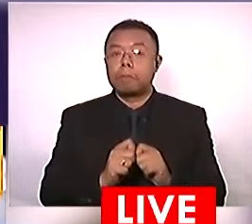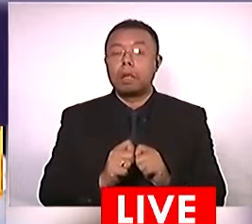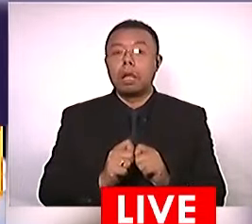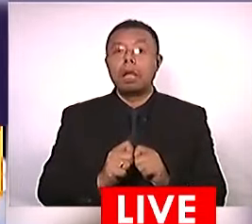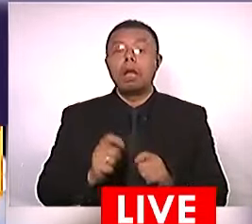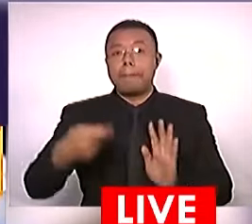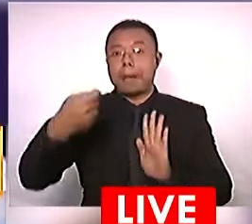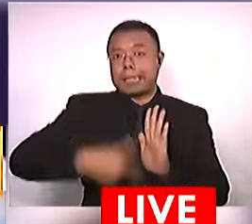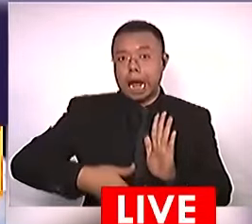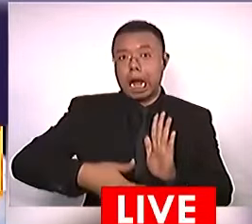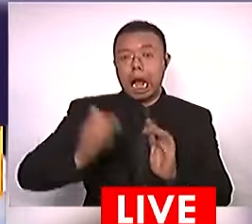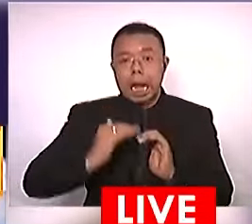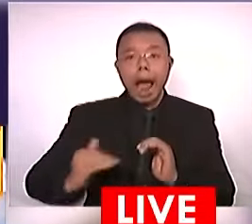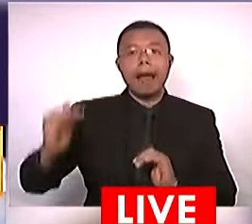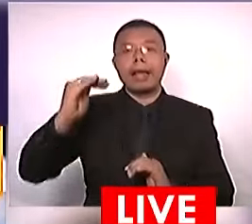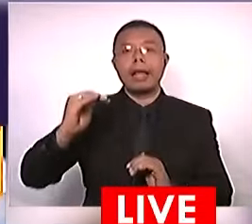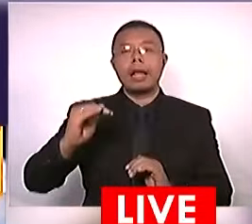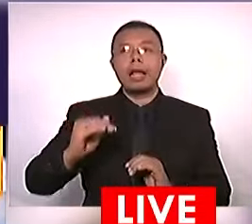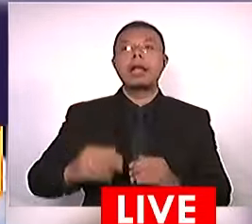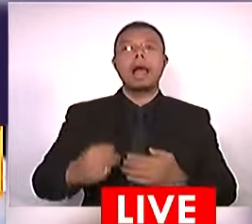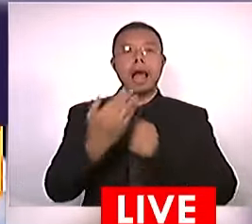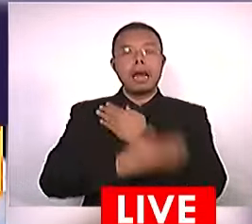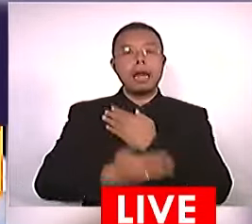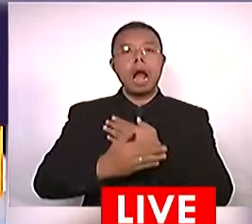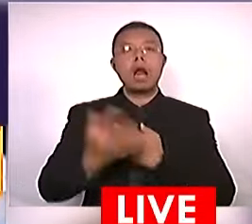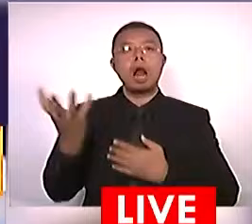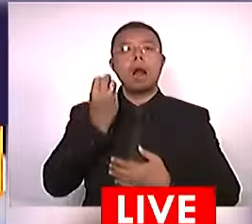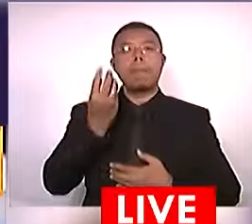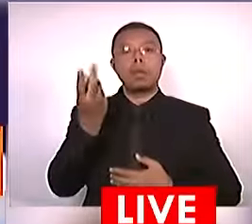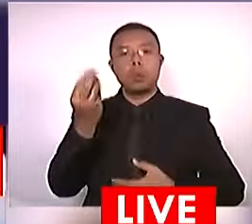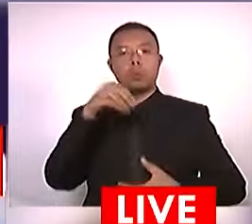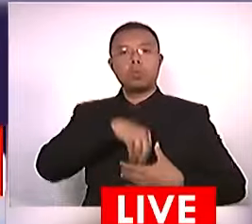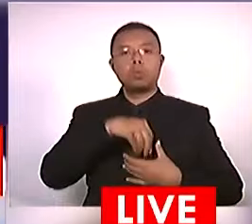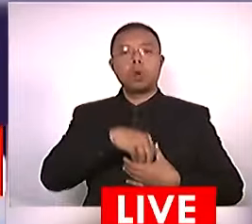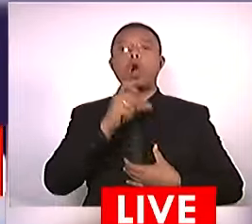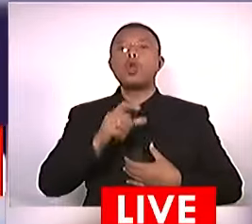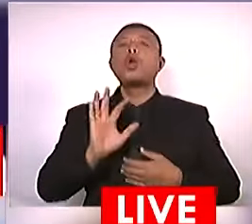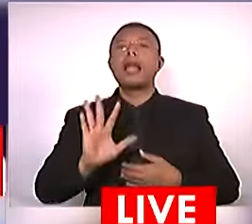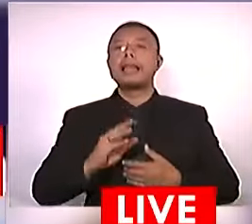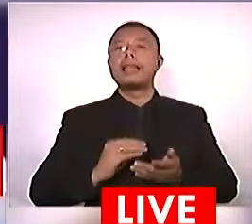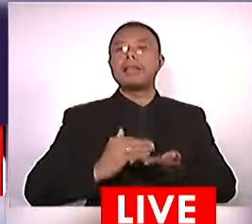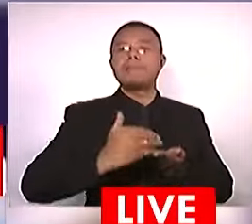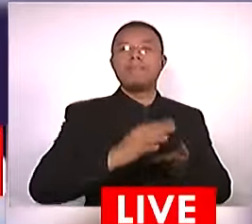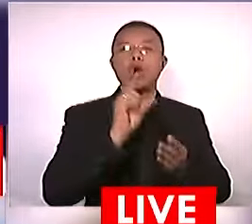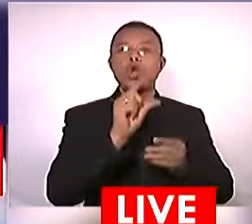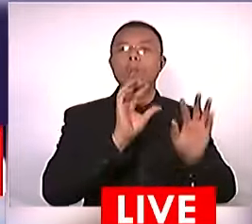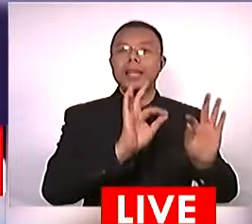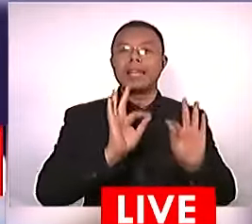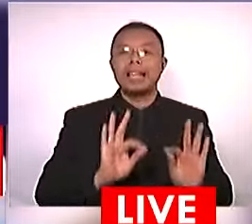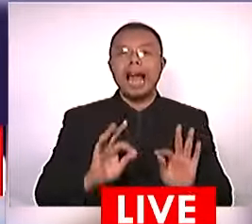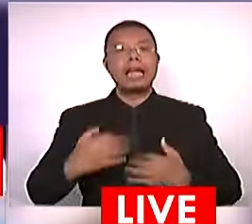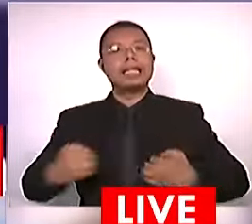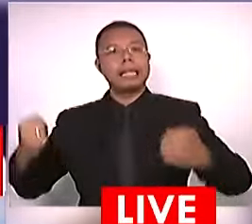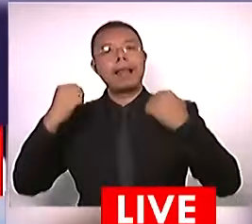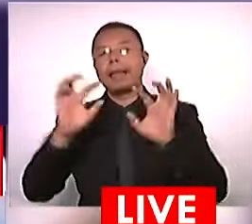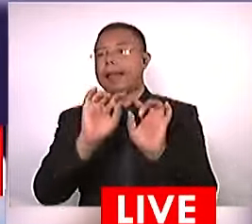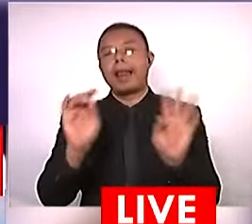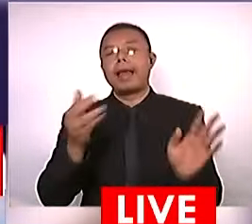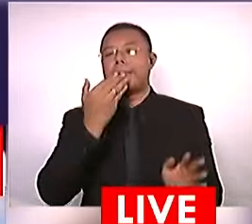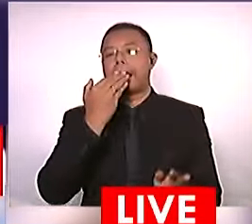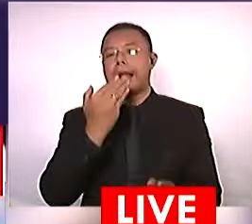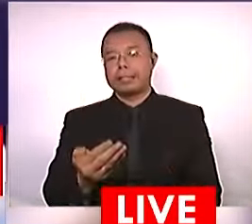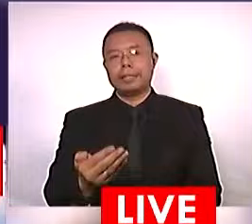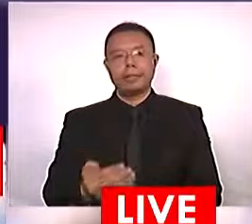rasio pajak sehingga penerimaan negara Nanti bisa kita gunakan untuk pendidikan untuk kesehatan dan lain-lain